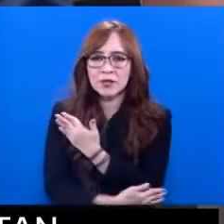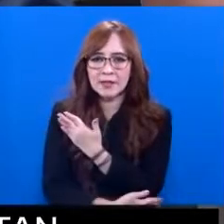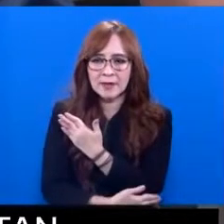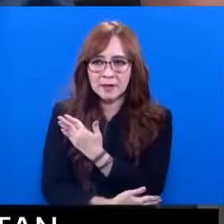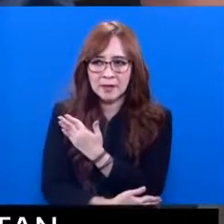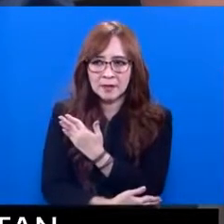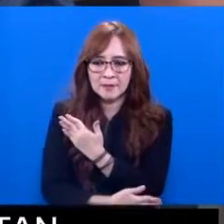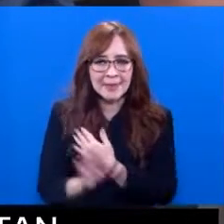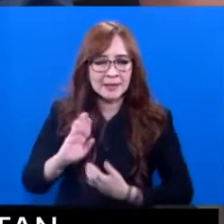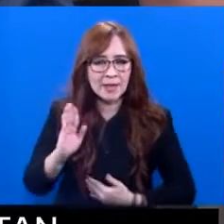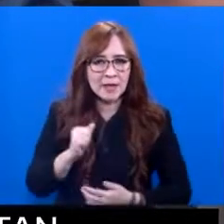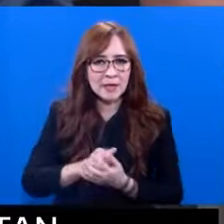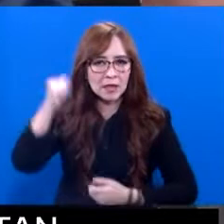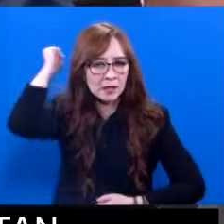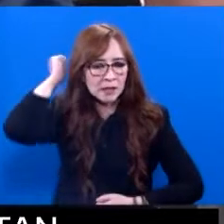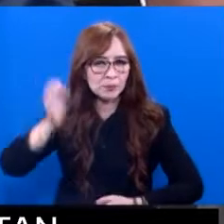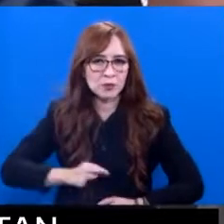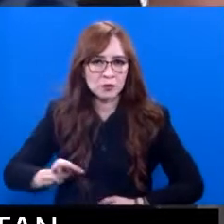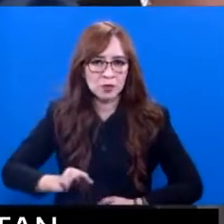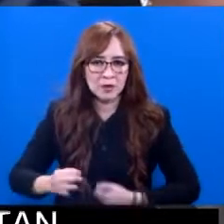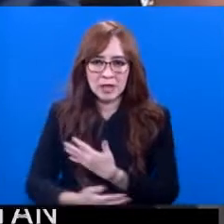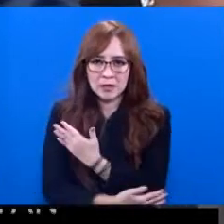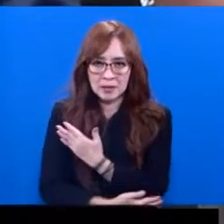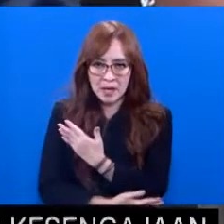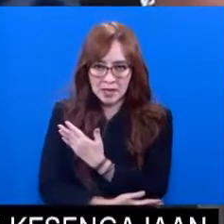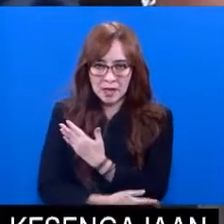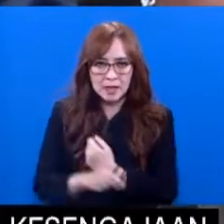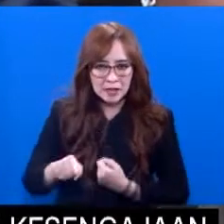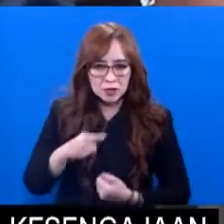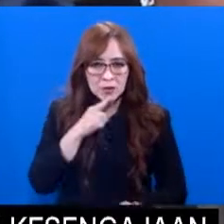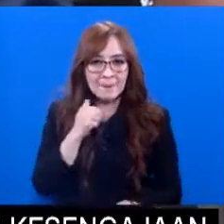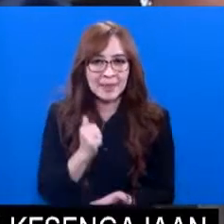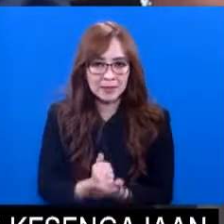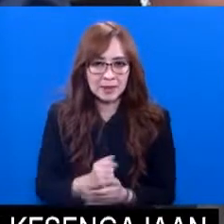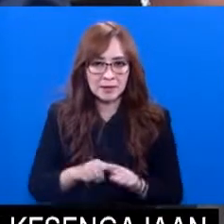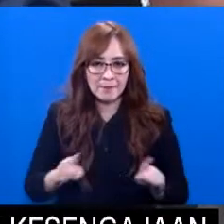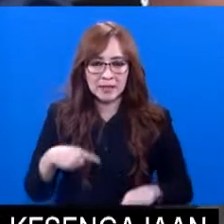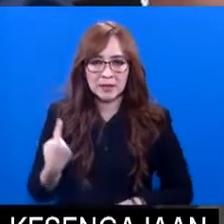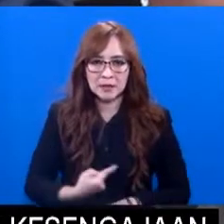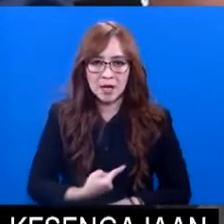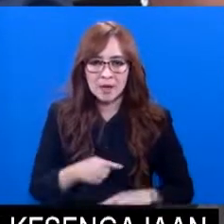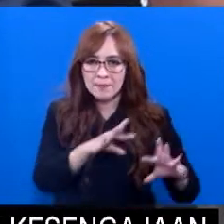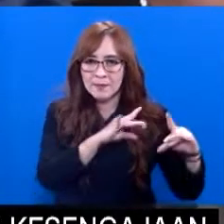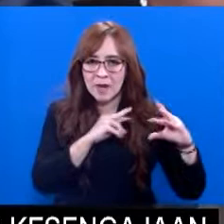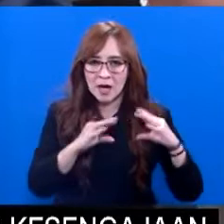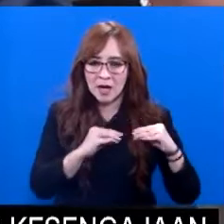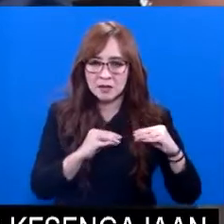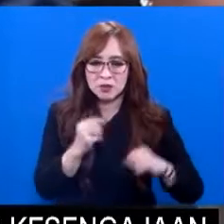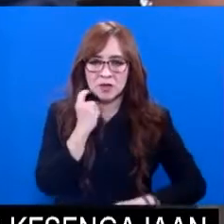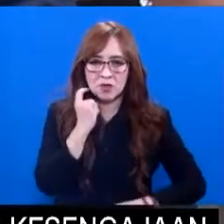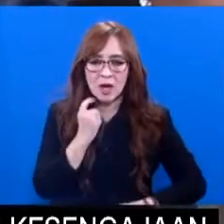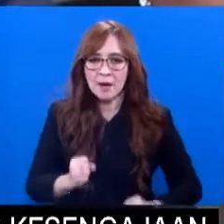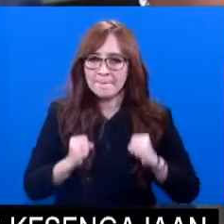Ibu kota negara merupakan bagian penting, tapi yang kita rencanakan, kita bahas adalah pertahanan negara